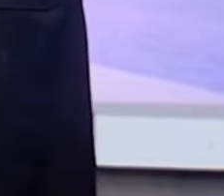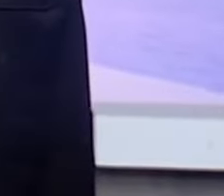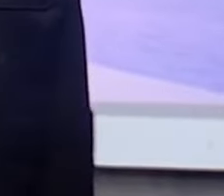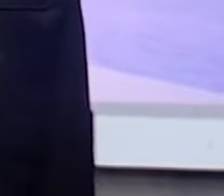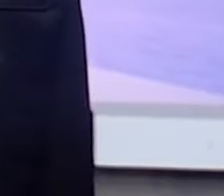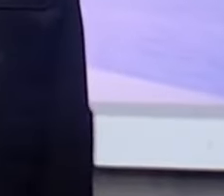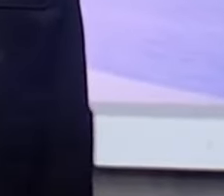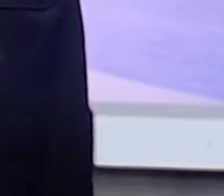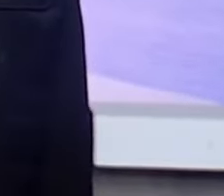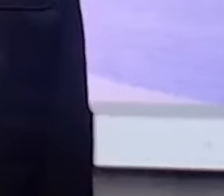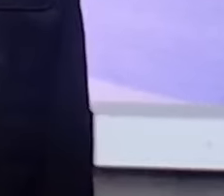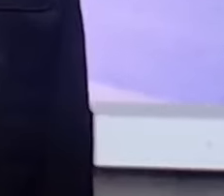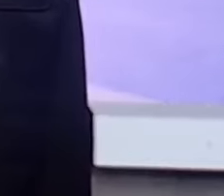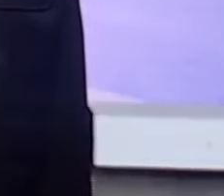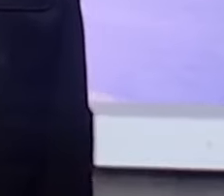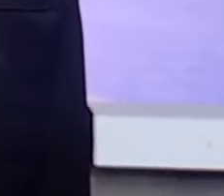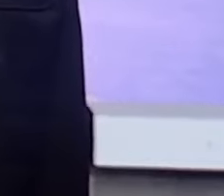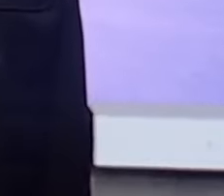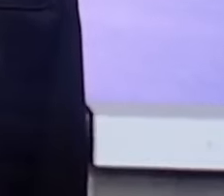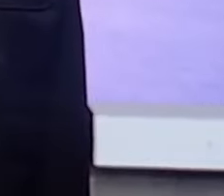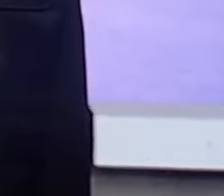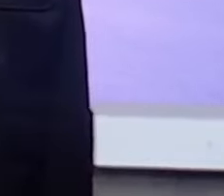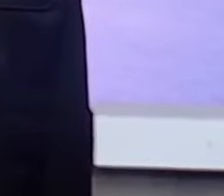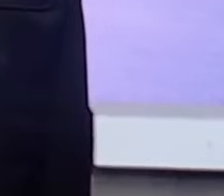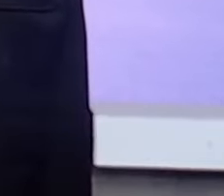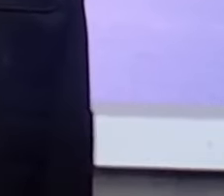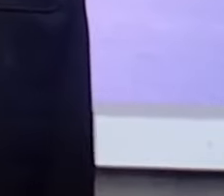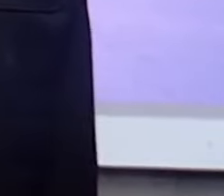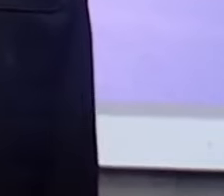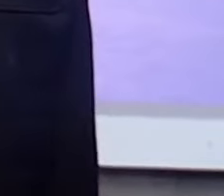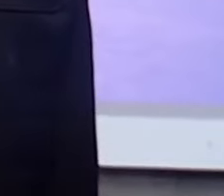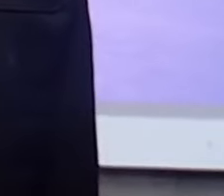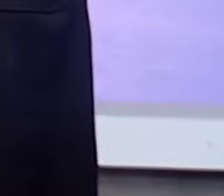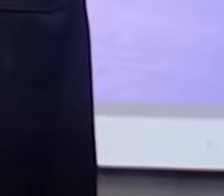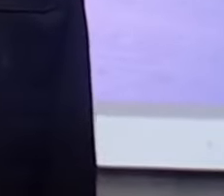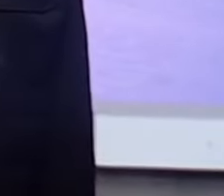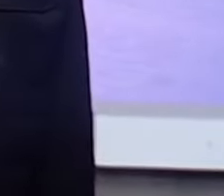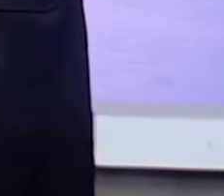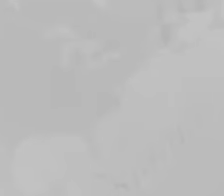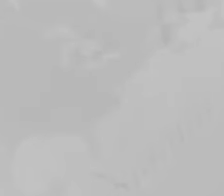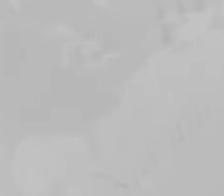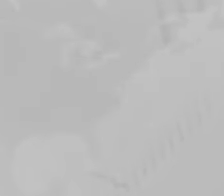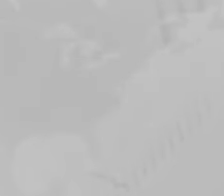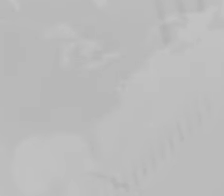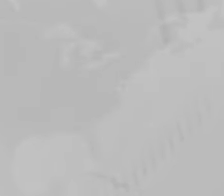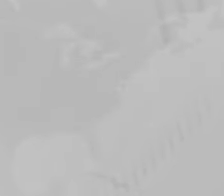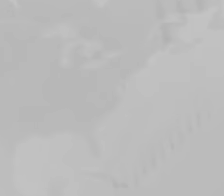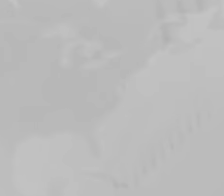samahan niyo kami sa GMA Pinoy TV at sa www.gmanews.tv.